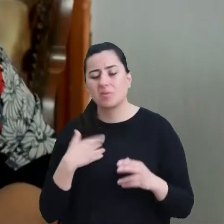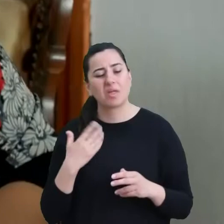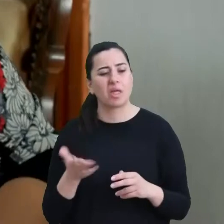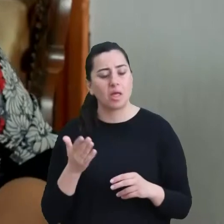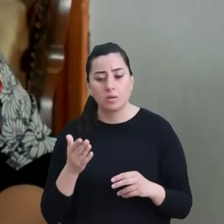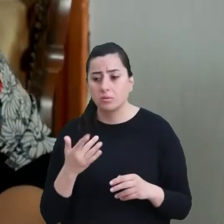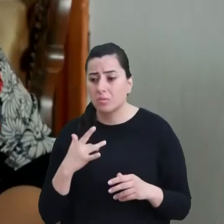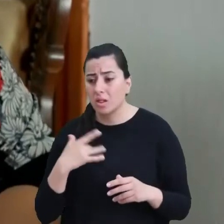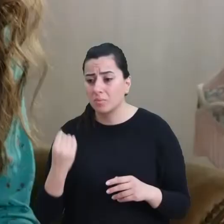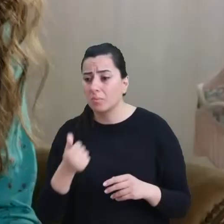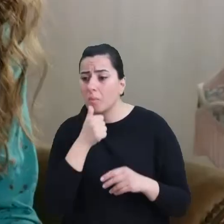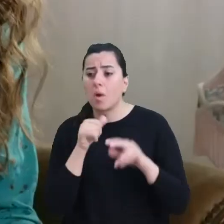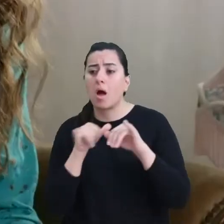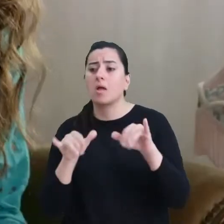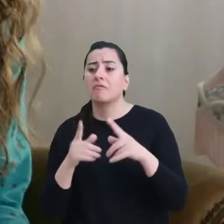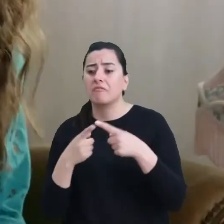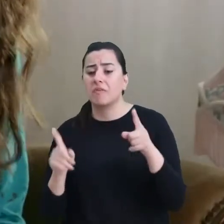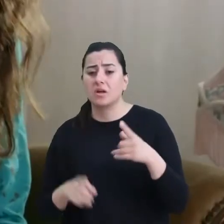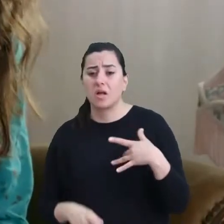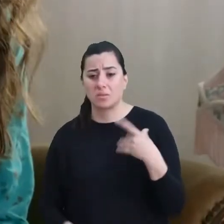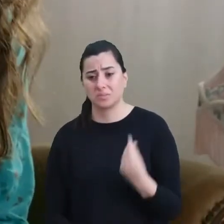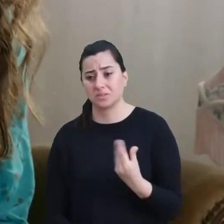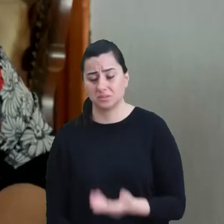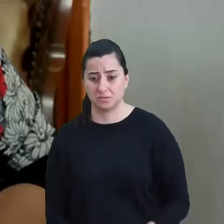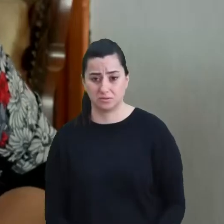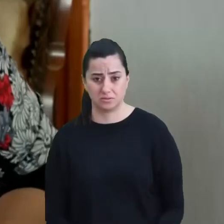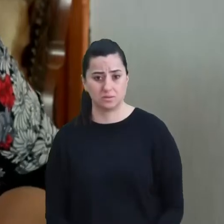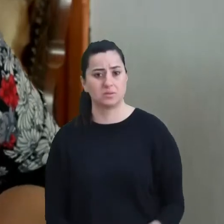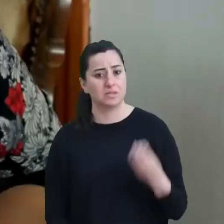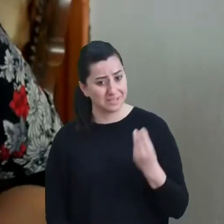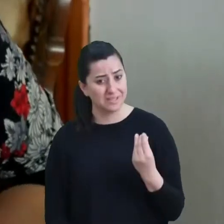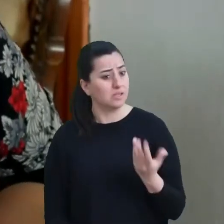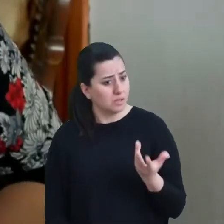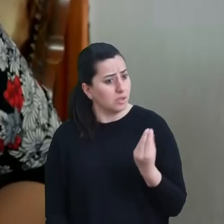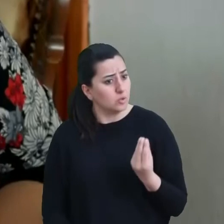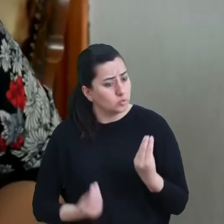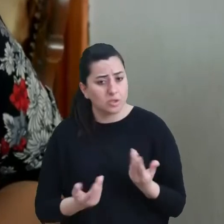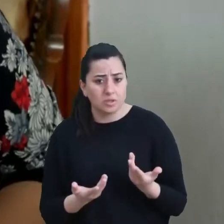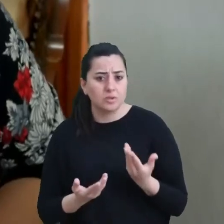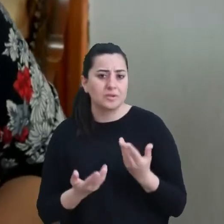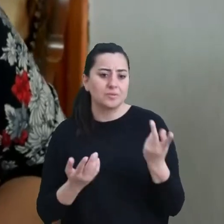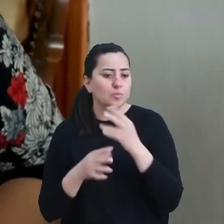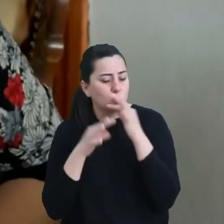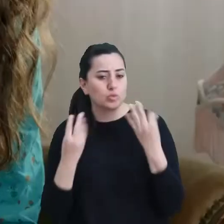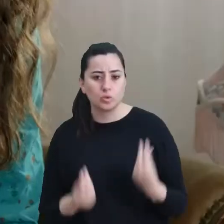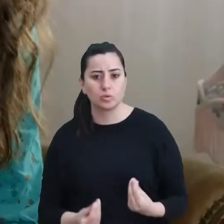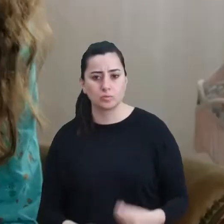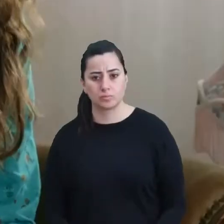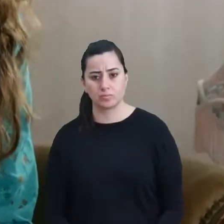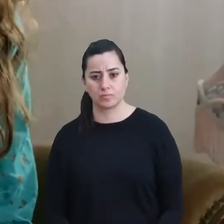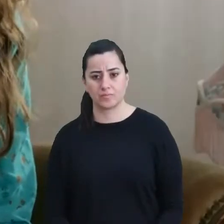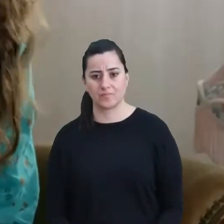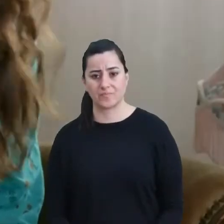anne. Bahri babası gibi değilmiş. Çok iyi biriymiş. İyi ya, daha ne istiyorsun? Gül gibi geçine gidersiniz.